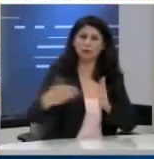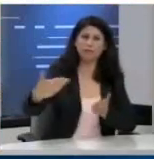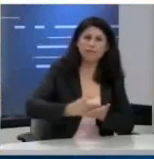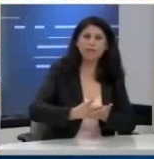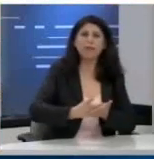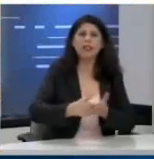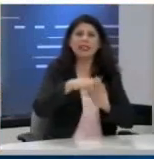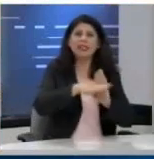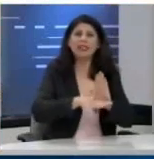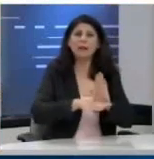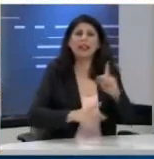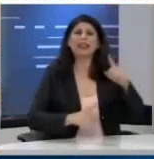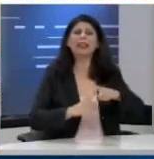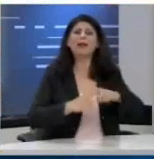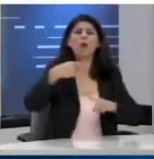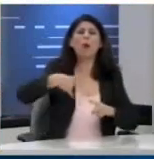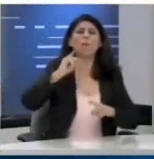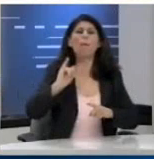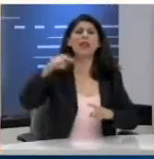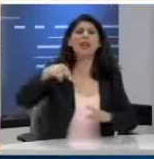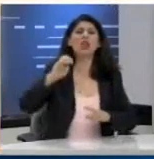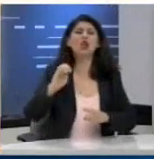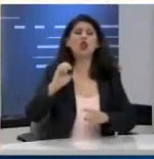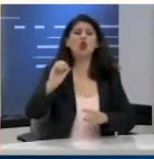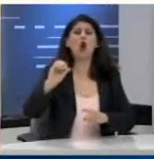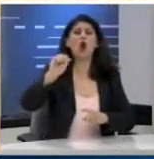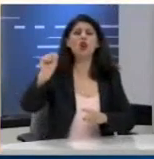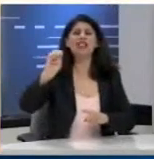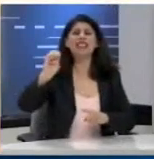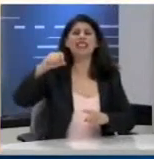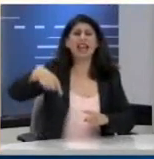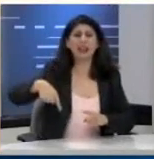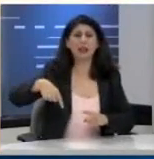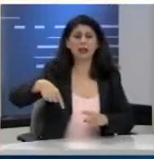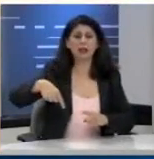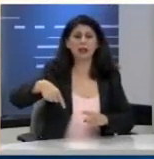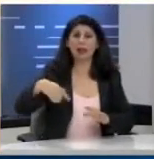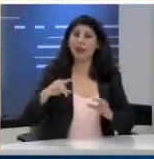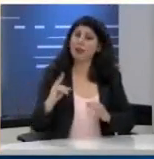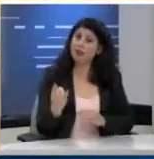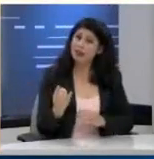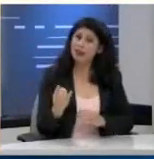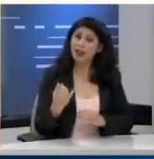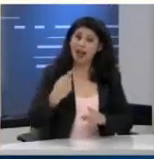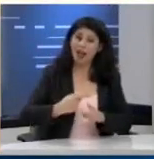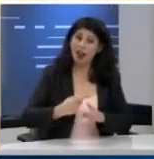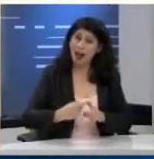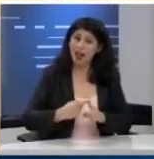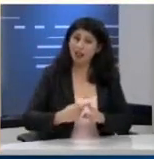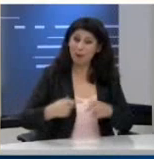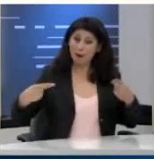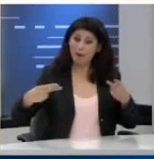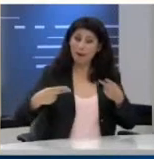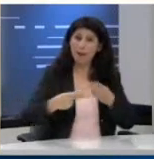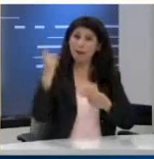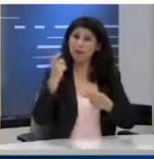τύπου Πινοσέτ. Εσείς το είπατε, δεν το χαρακτηρίσαμε εμείς τύπου Πινοσέτ. Ή θα οδηγήσουμε ξανά τη χώρα σε περικοπές, σε μισθούς